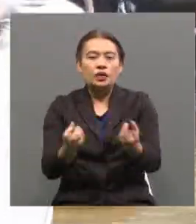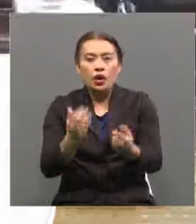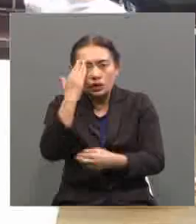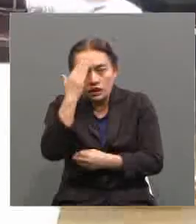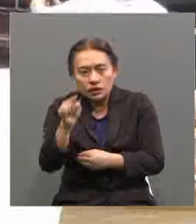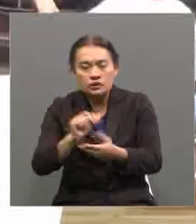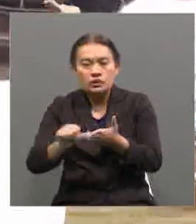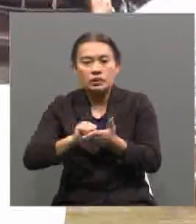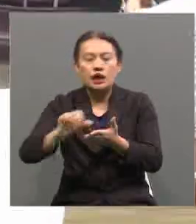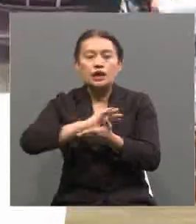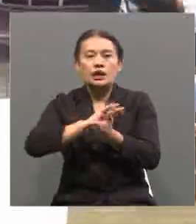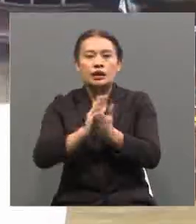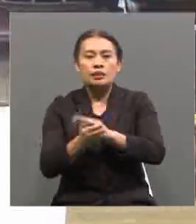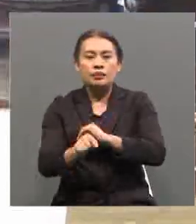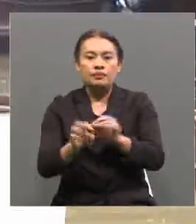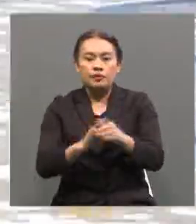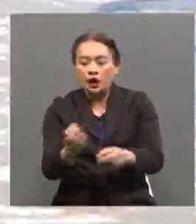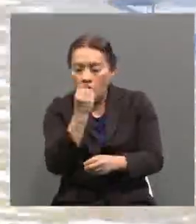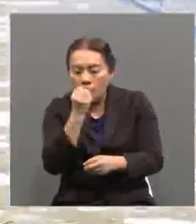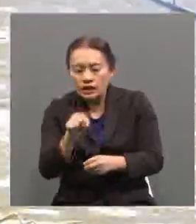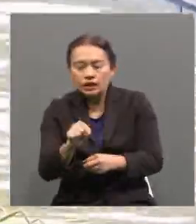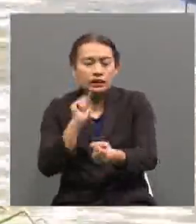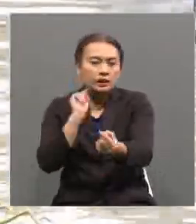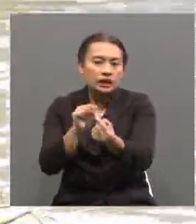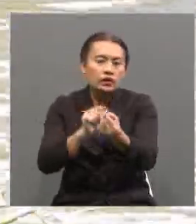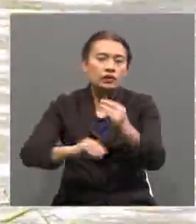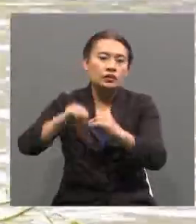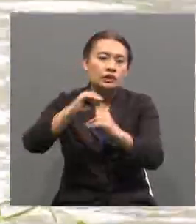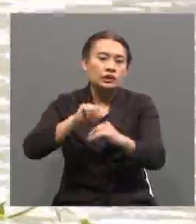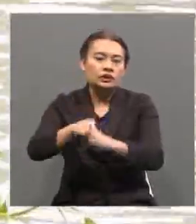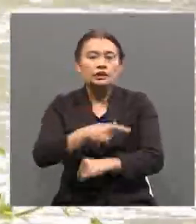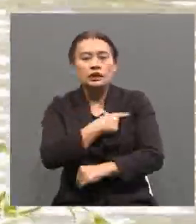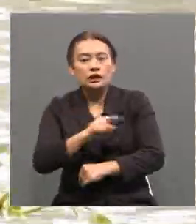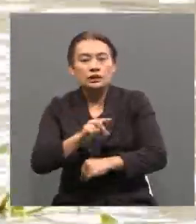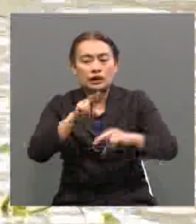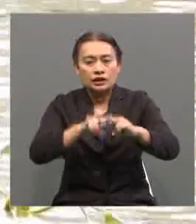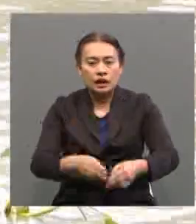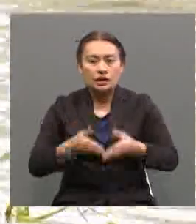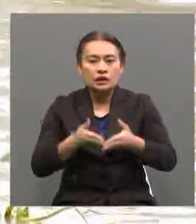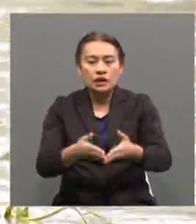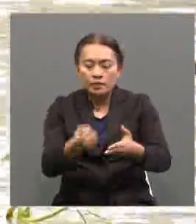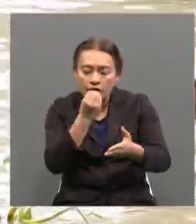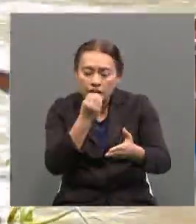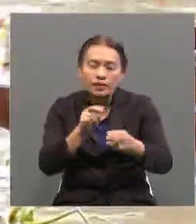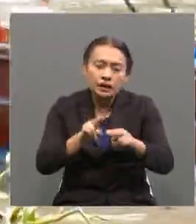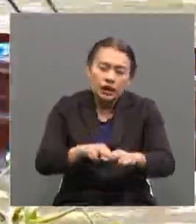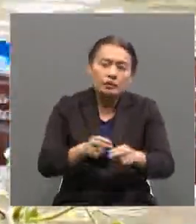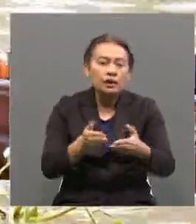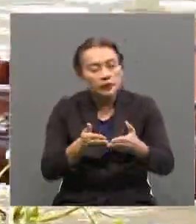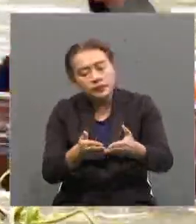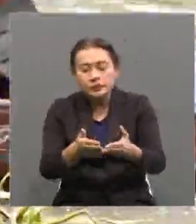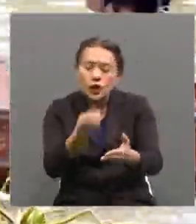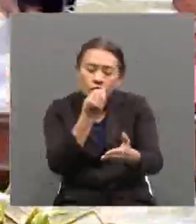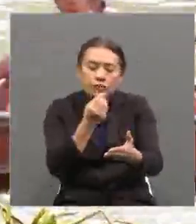เนี่ยอาจจะต้องปรับตัวเน้นมาแบบมีของกินด้วยอะไรต่างๆนะครับแล้วเขาชื่นชอบบรรยากาศแบบนั่งเรือไปกินอาหารไปได้